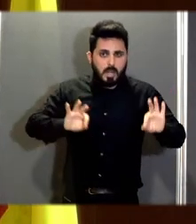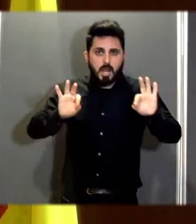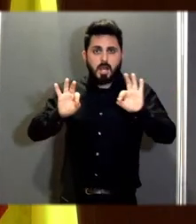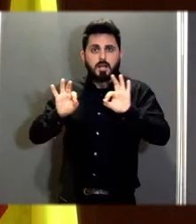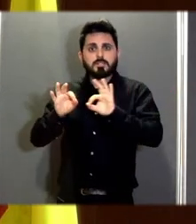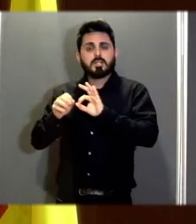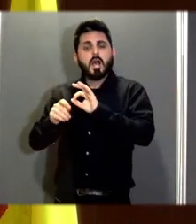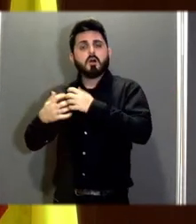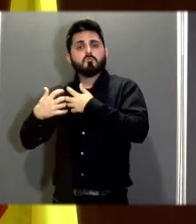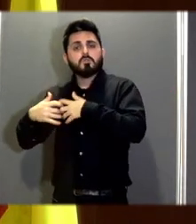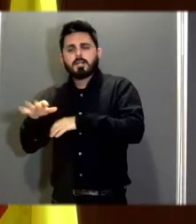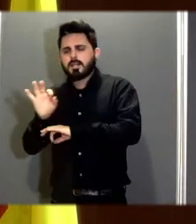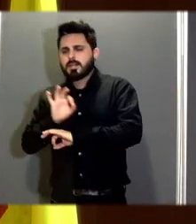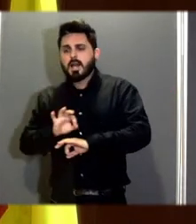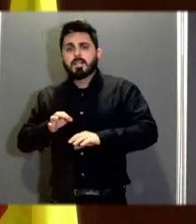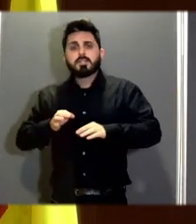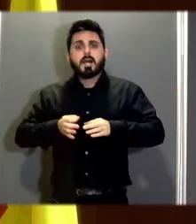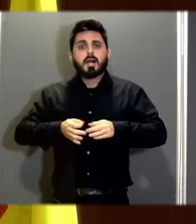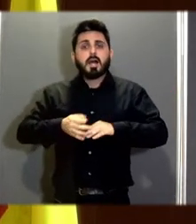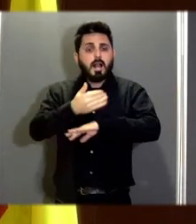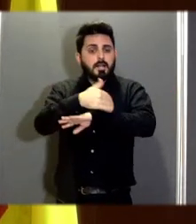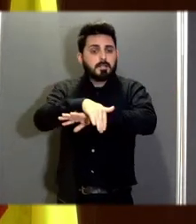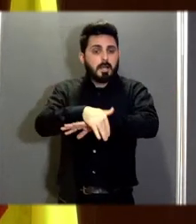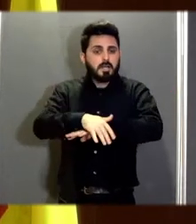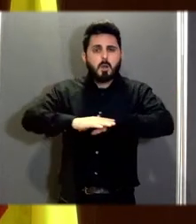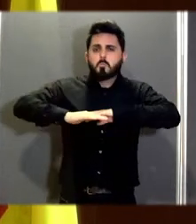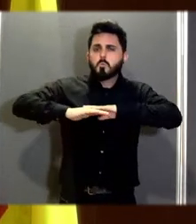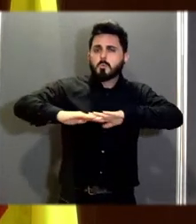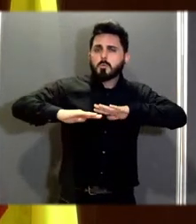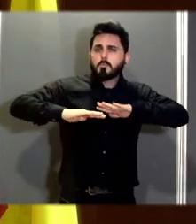funcionariat, ni al carrer mantenint la mobilització